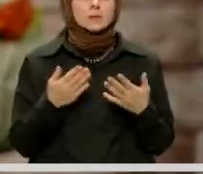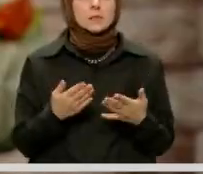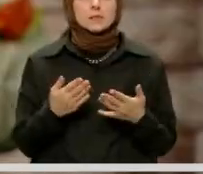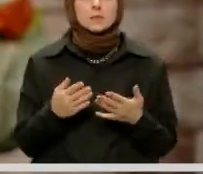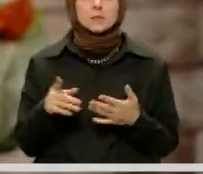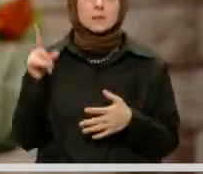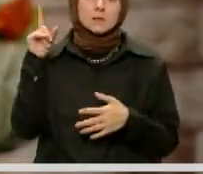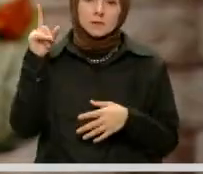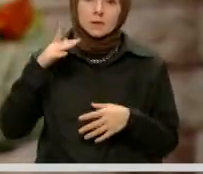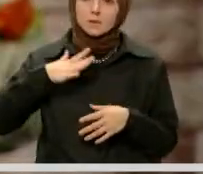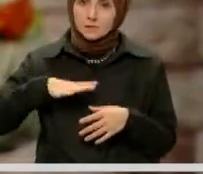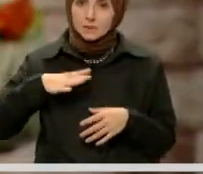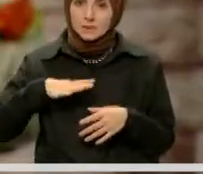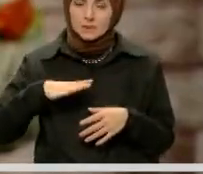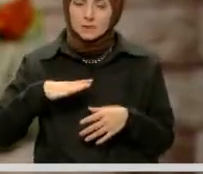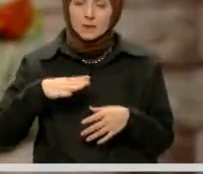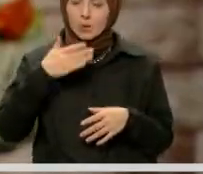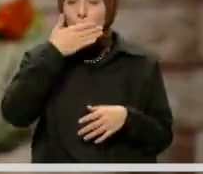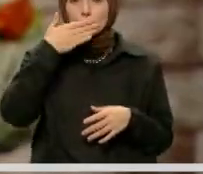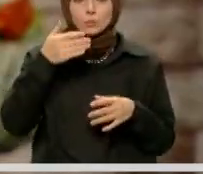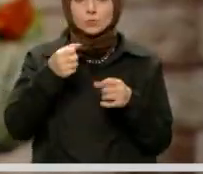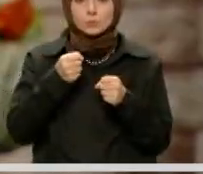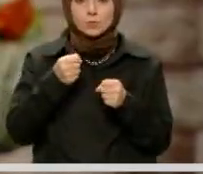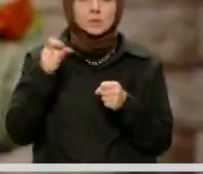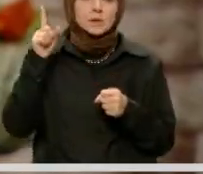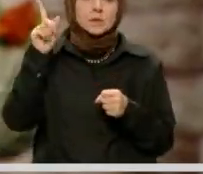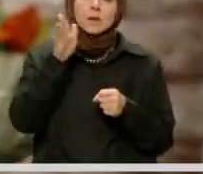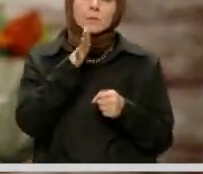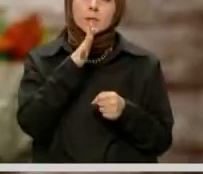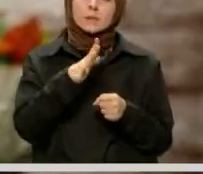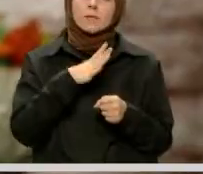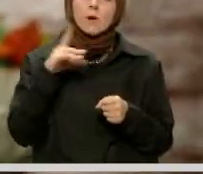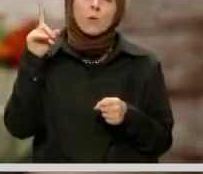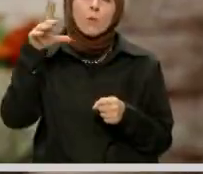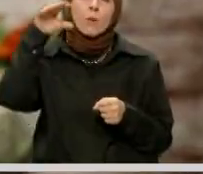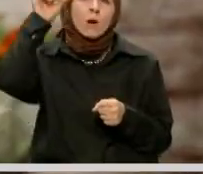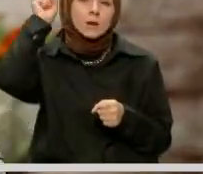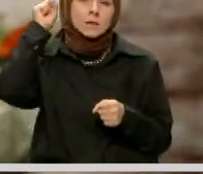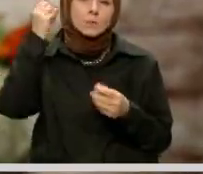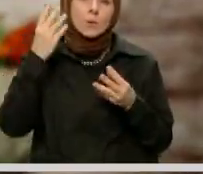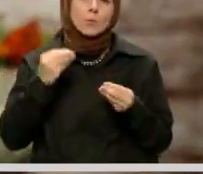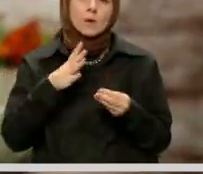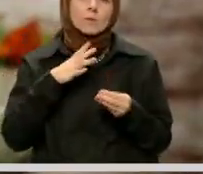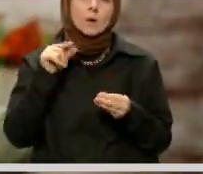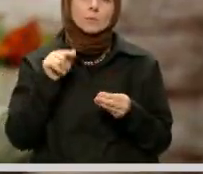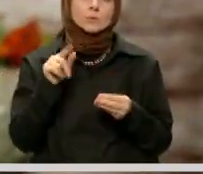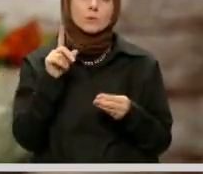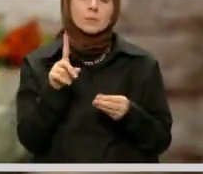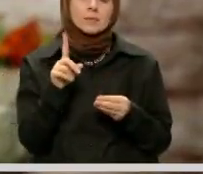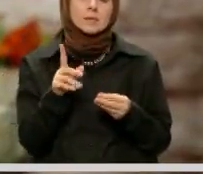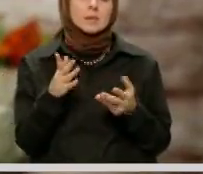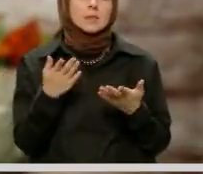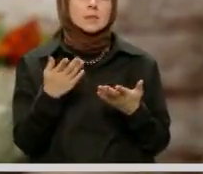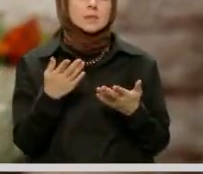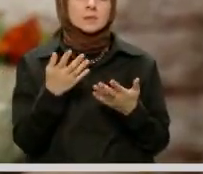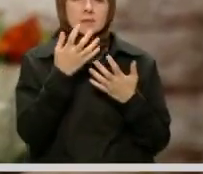defa Allah istediyse vardır onun bir bildiği, o alimdir, vardır bunda bir hikmet, o hakimdir. İlk bunu